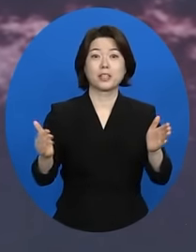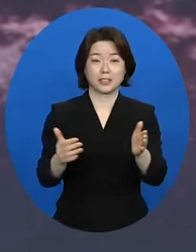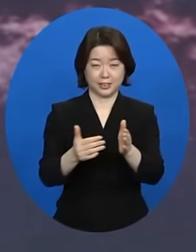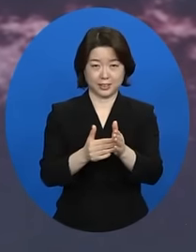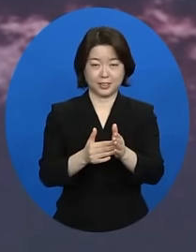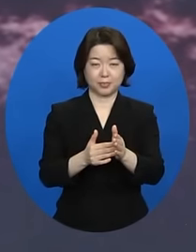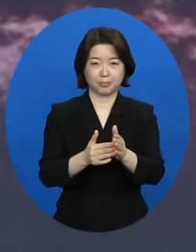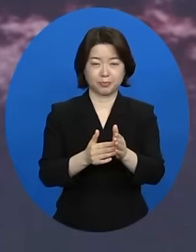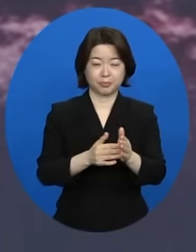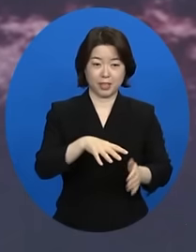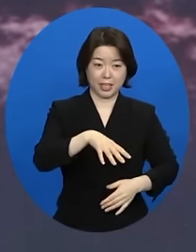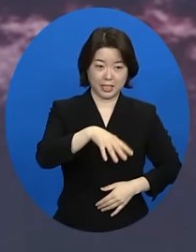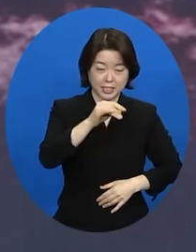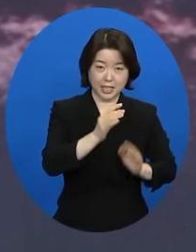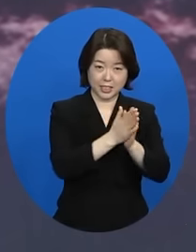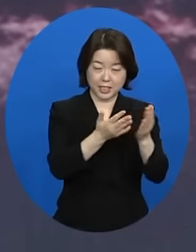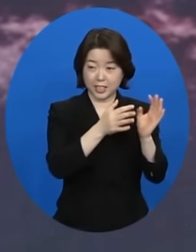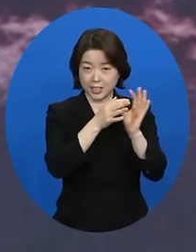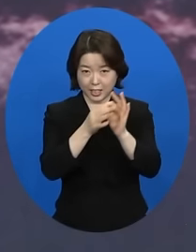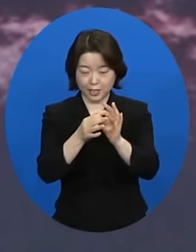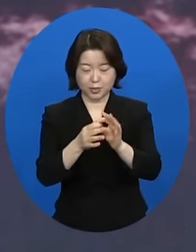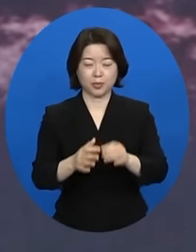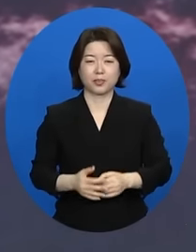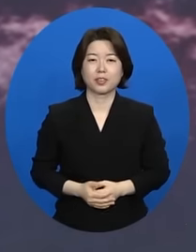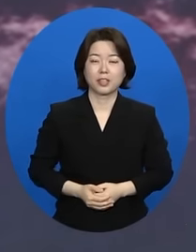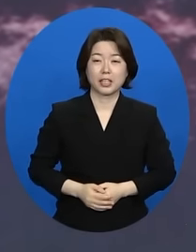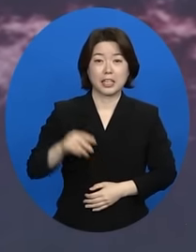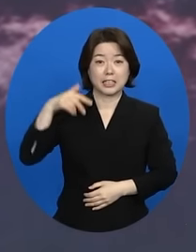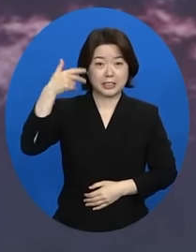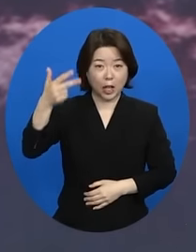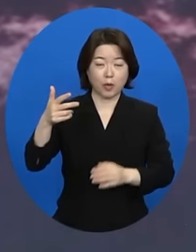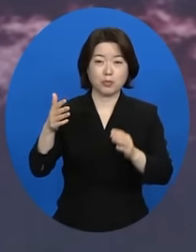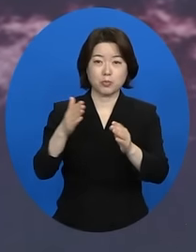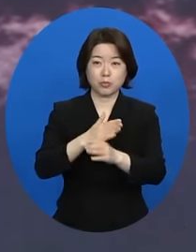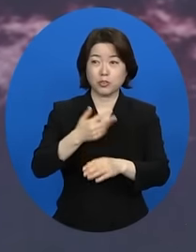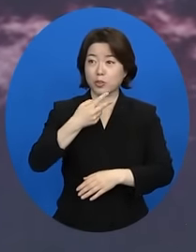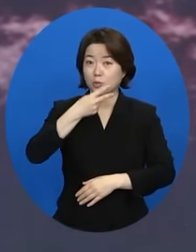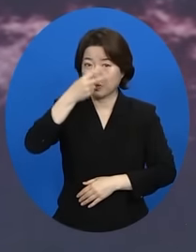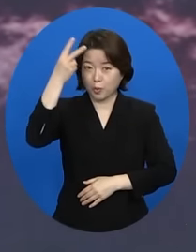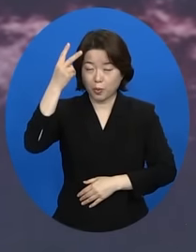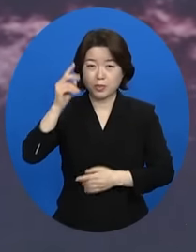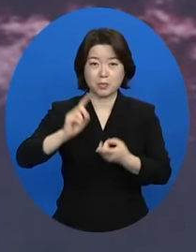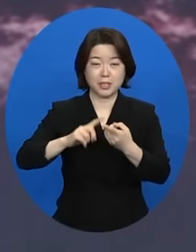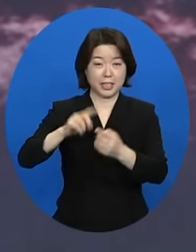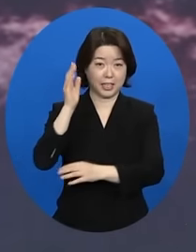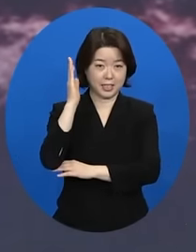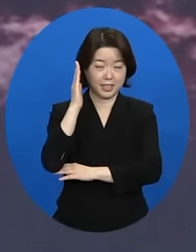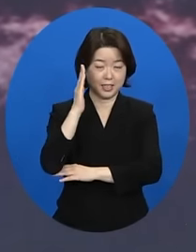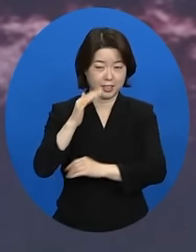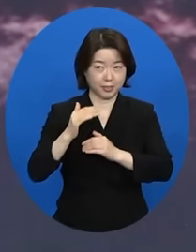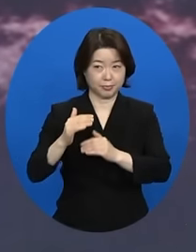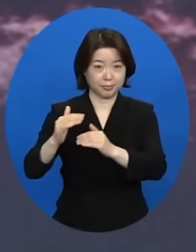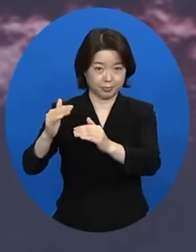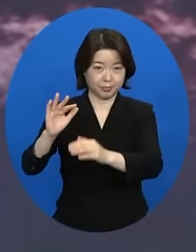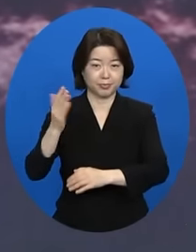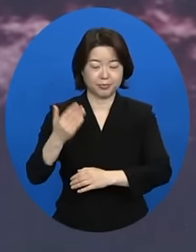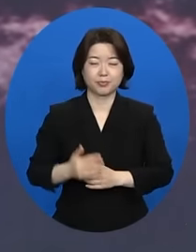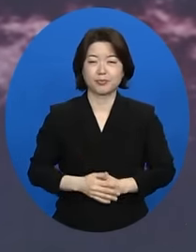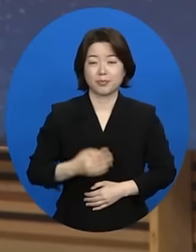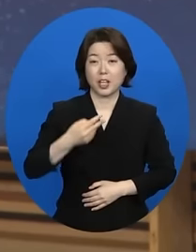물론 창세기는 계속이 됩니다. 다음 주부터 우리 요셉에 대한 이야기 가 진행이 되겠습니다. 물론